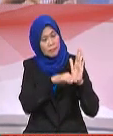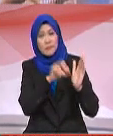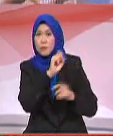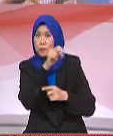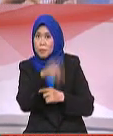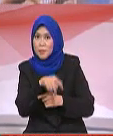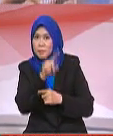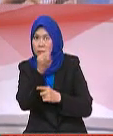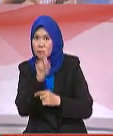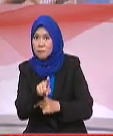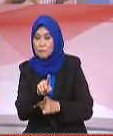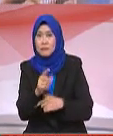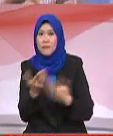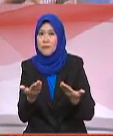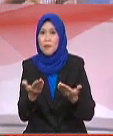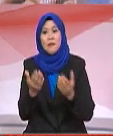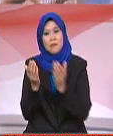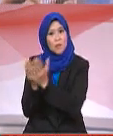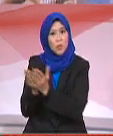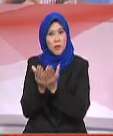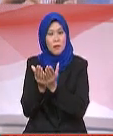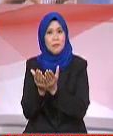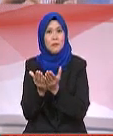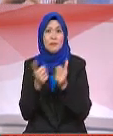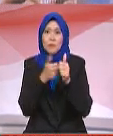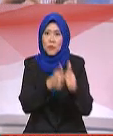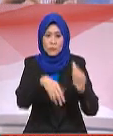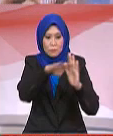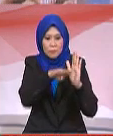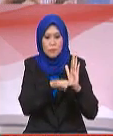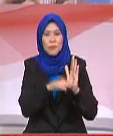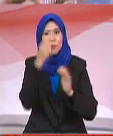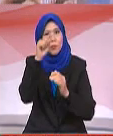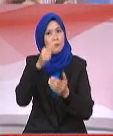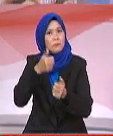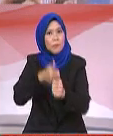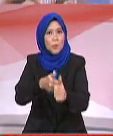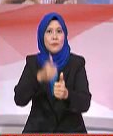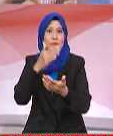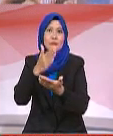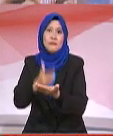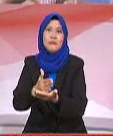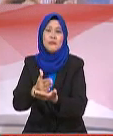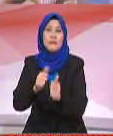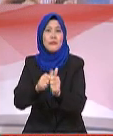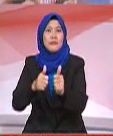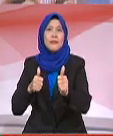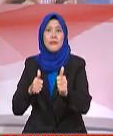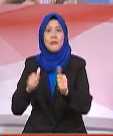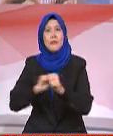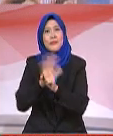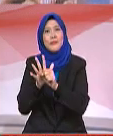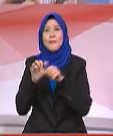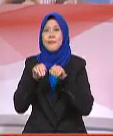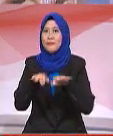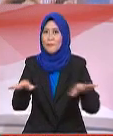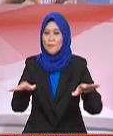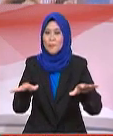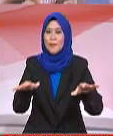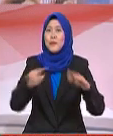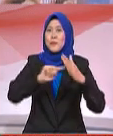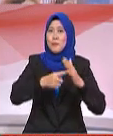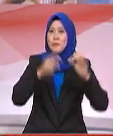SOP oleh pihak sekolah bagi mengekang sepenuhnya penularan wabak COVID-19 sepanjang berlangsungnya